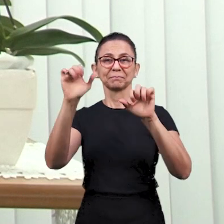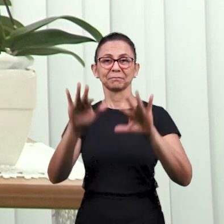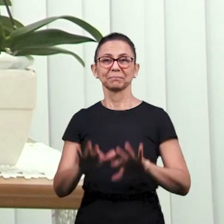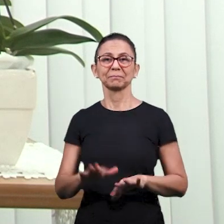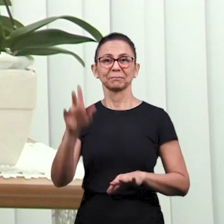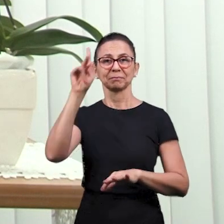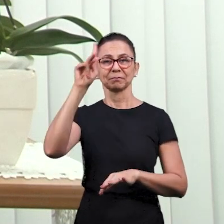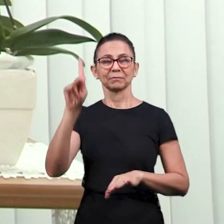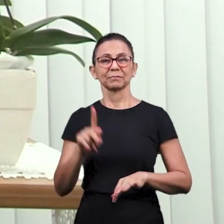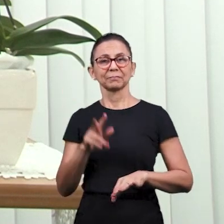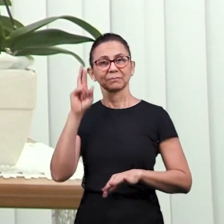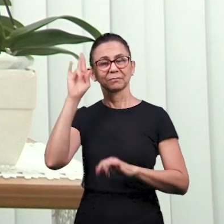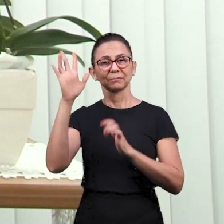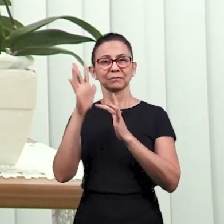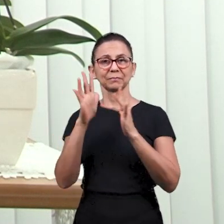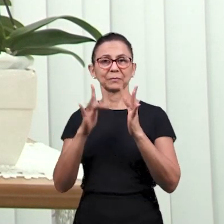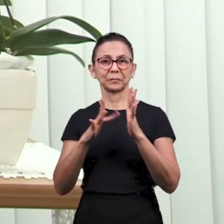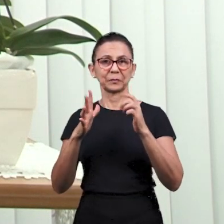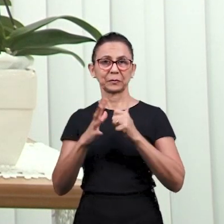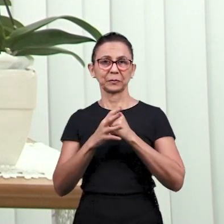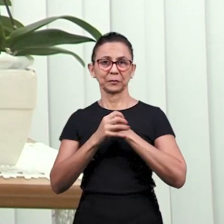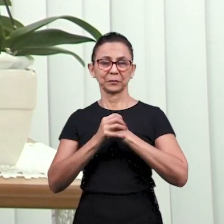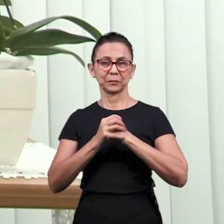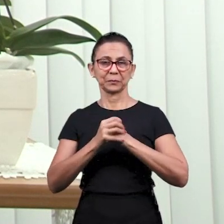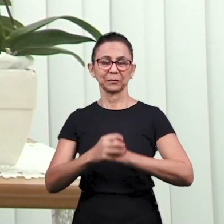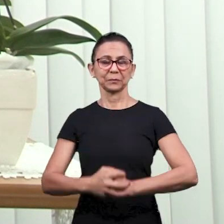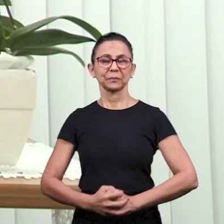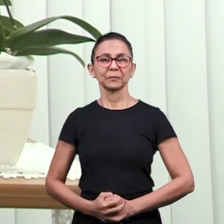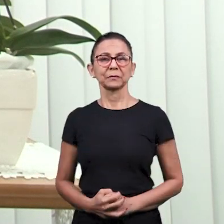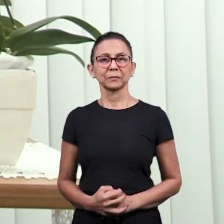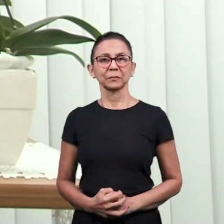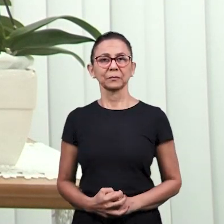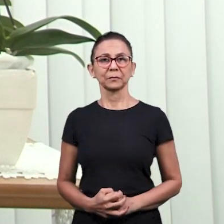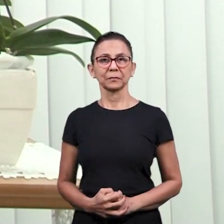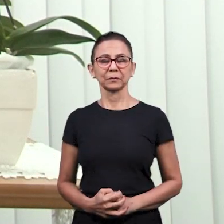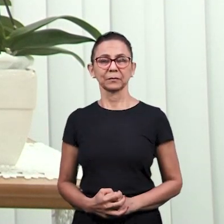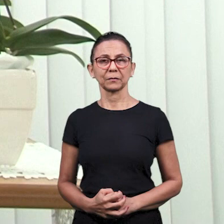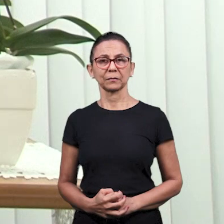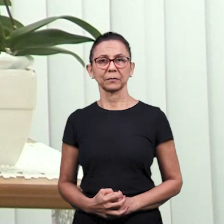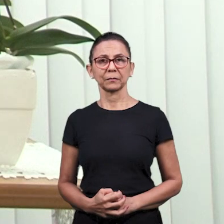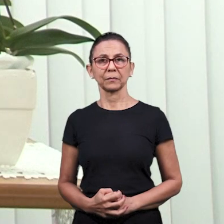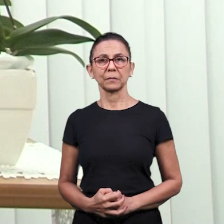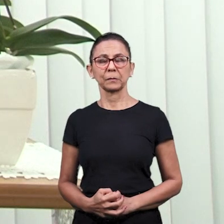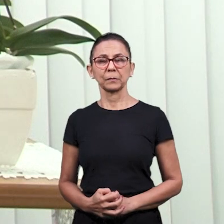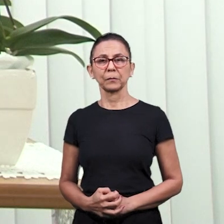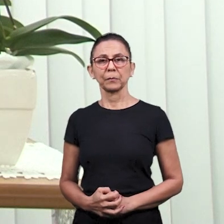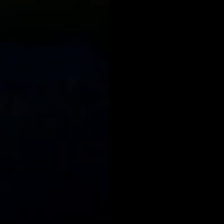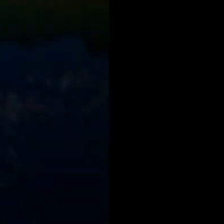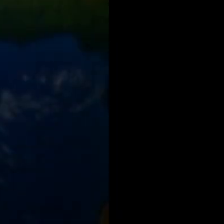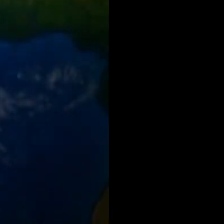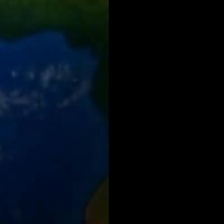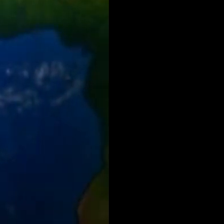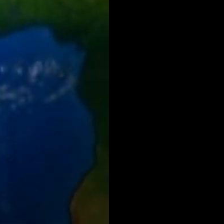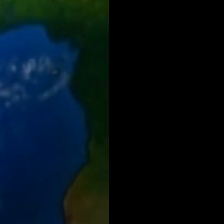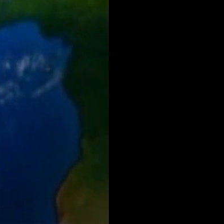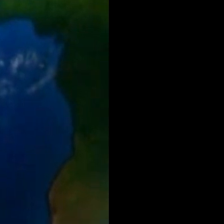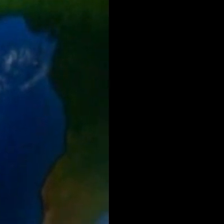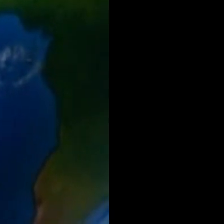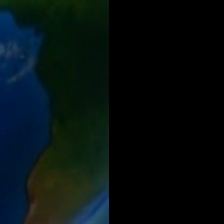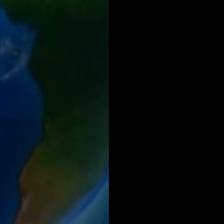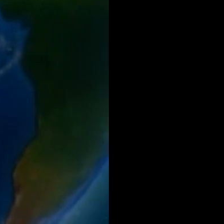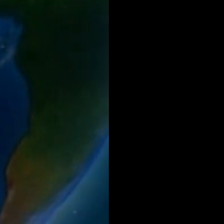21:09 часов вечера мы транслируем передачу «Провозглашая вечное Евангелие». Всем мир Господа Иисуса!